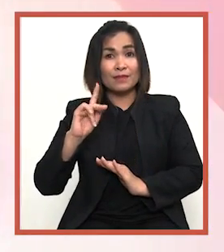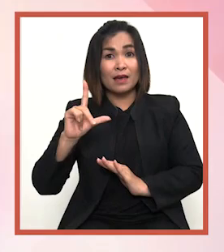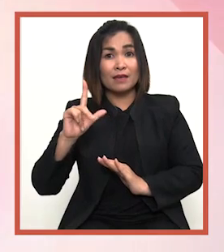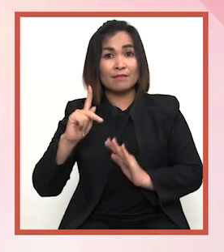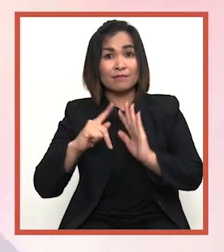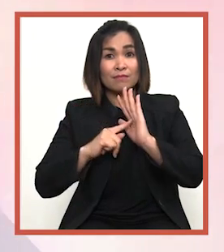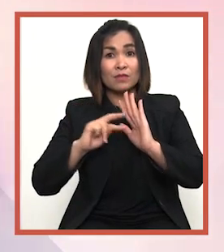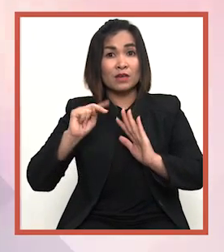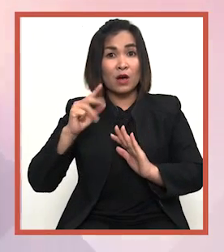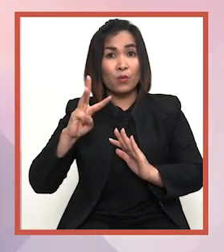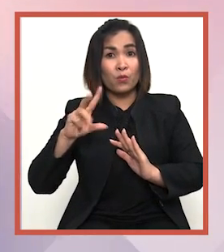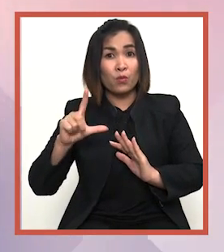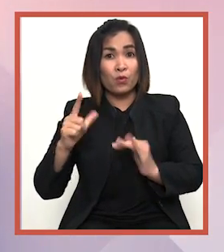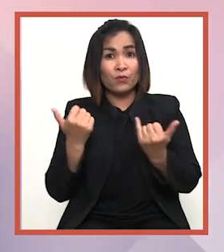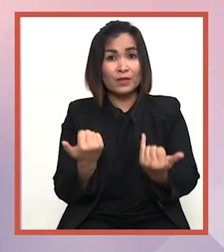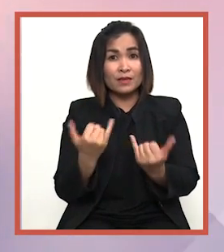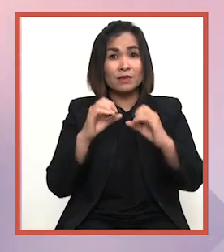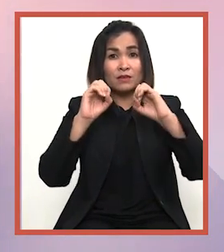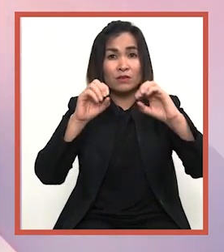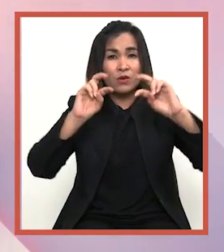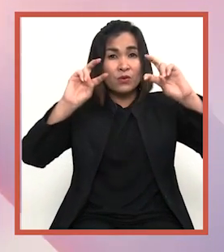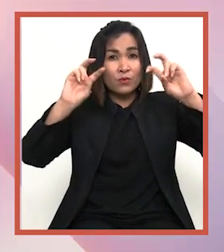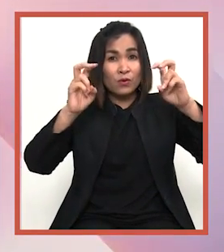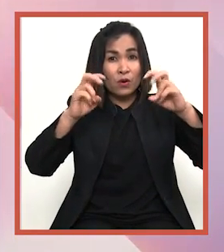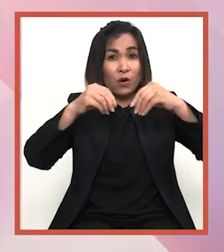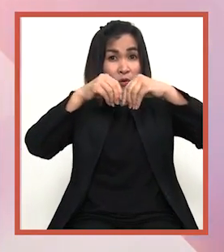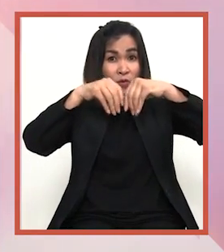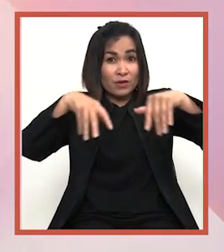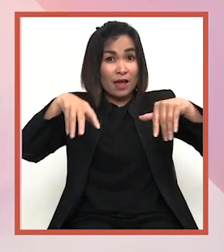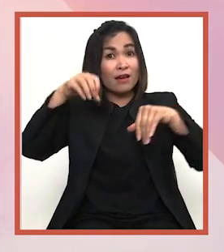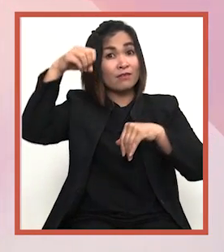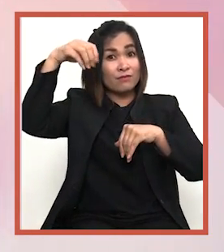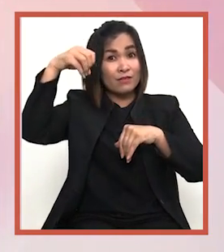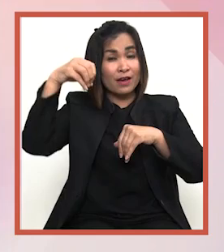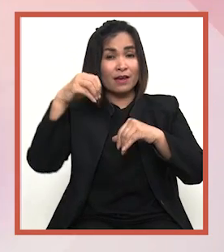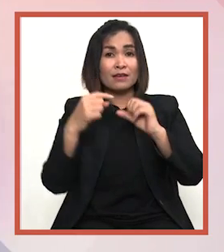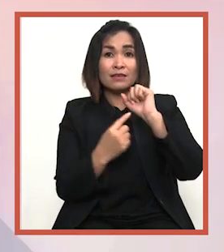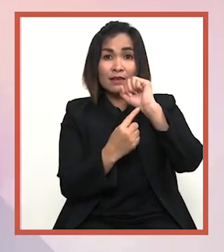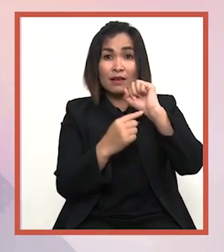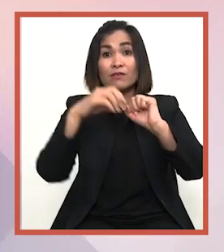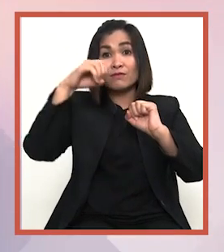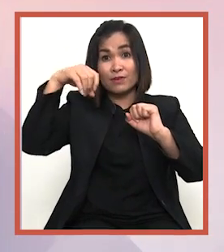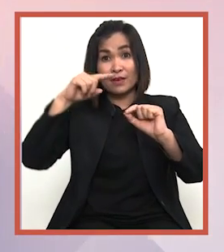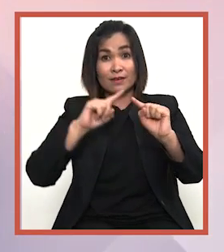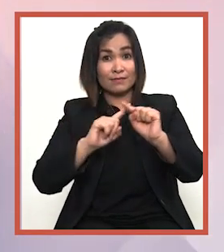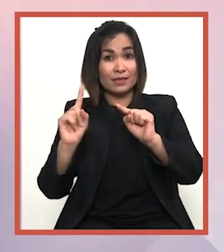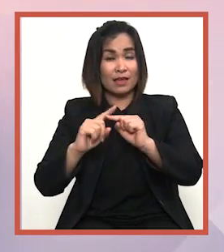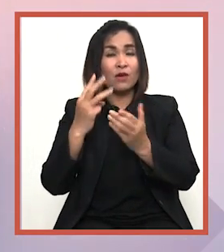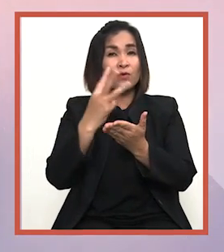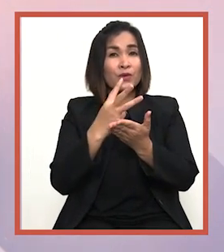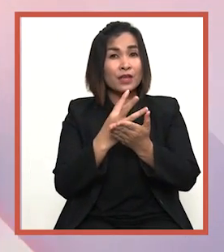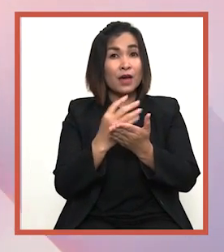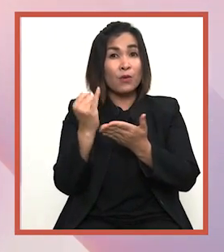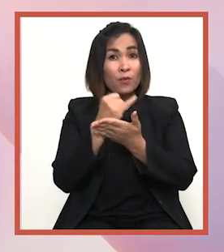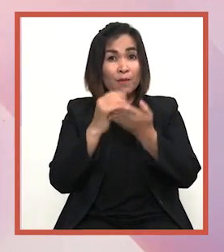วันนี้จะมาสอนในเรื่องโครงสร้างไฟฟ้าและสัญลักษณ์ไฟฟ้าวิชาเขียนแบบไฟฟ้